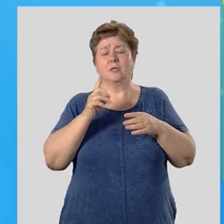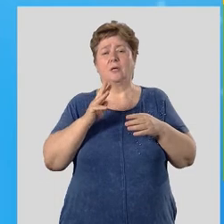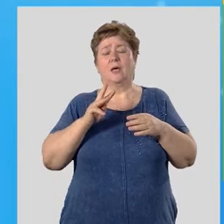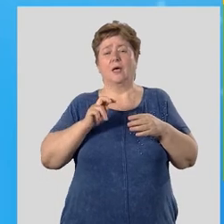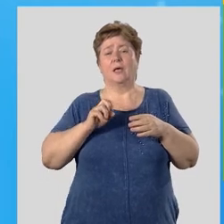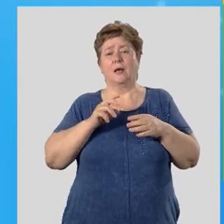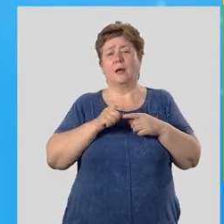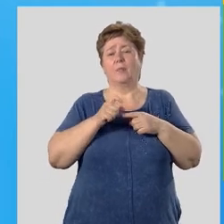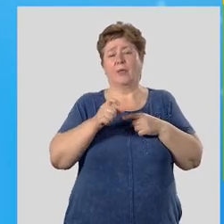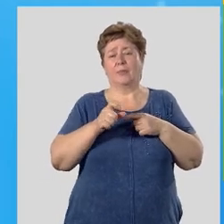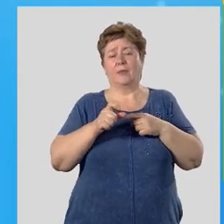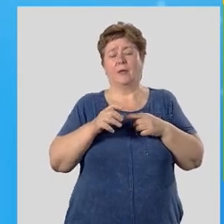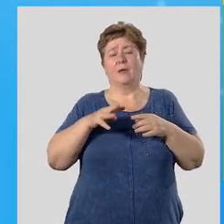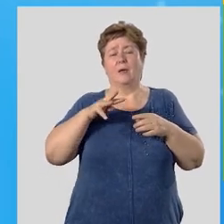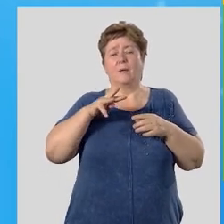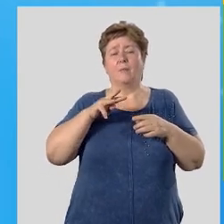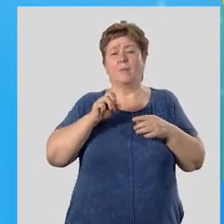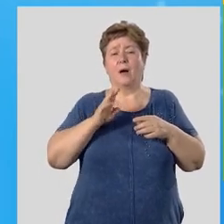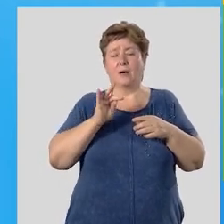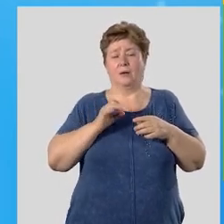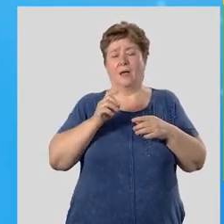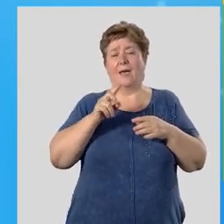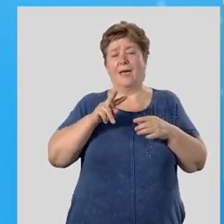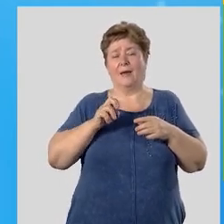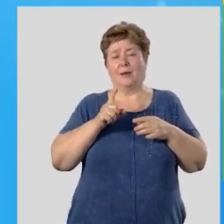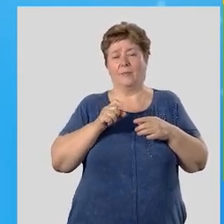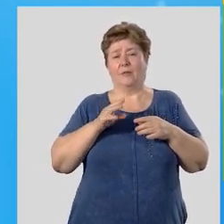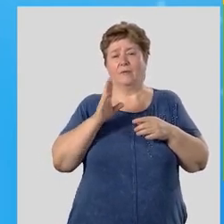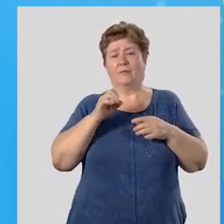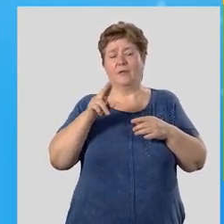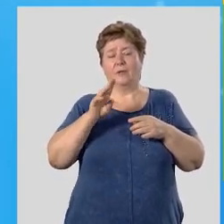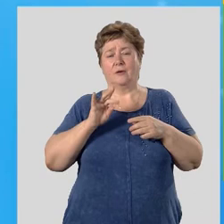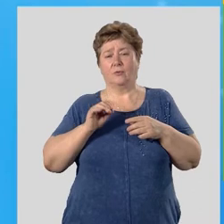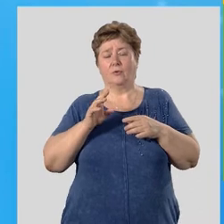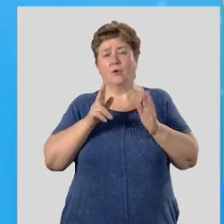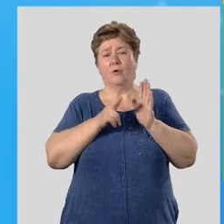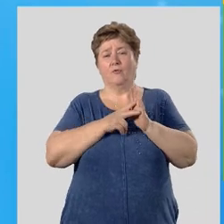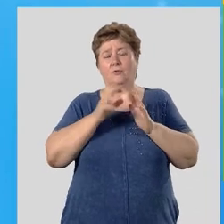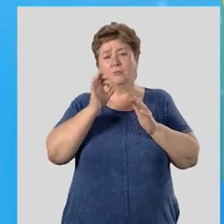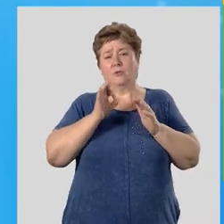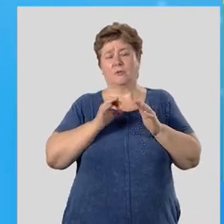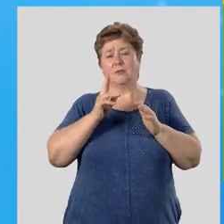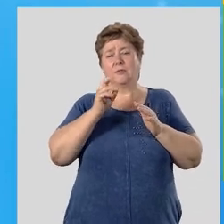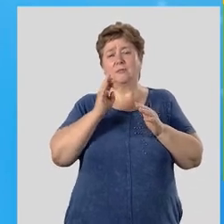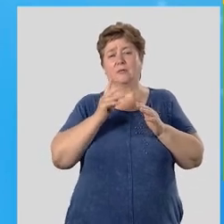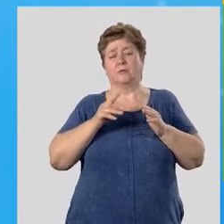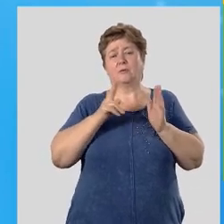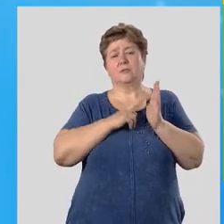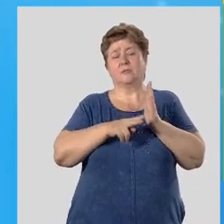элемента. Их называют макроэлементами. Водород 8%,